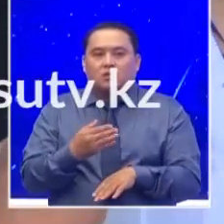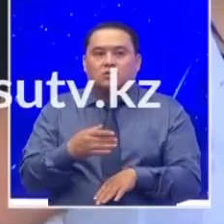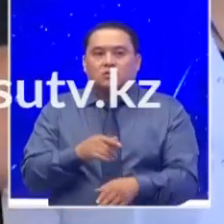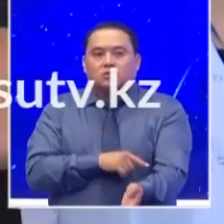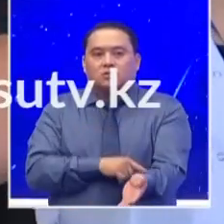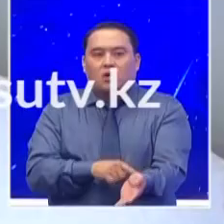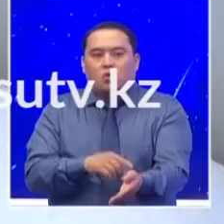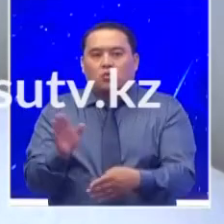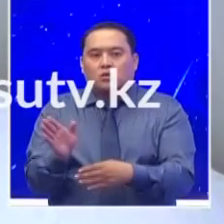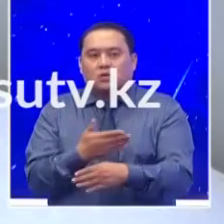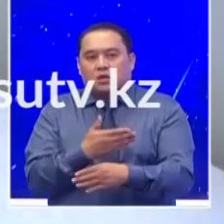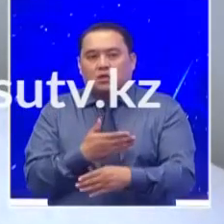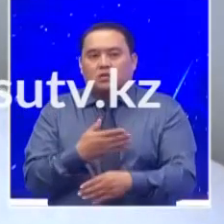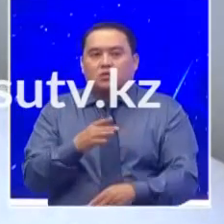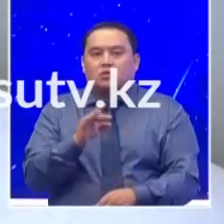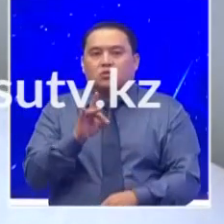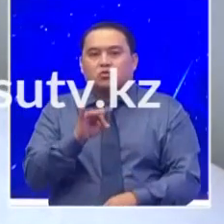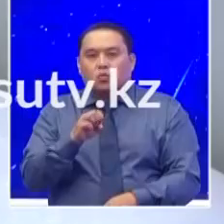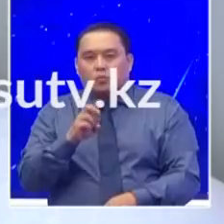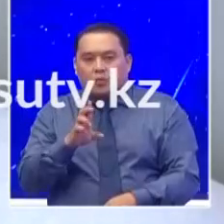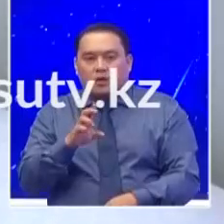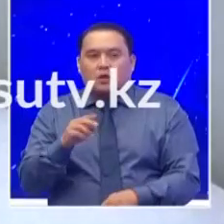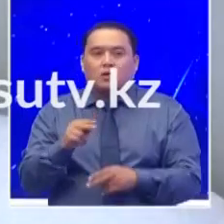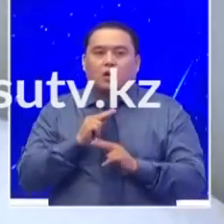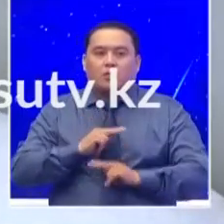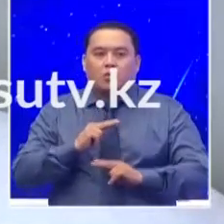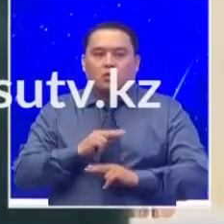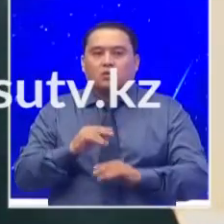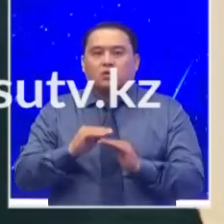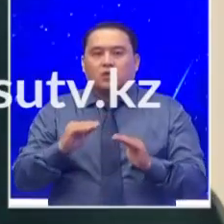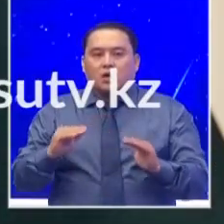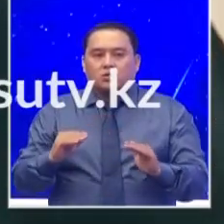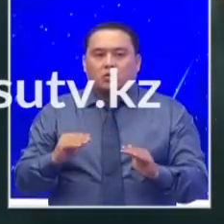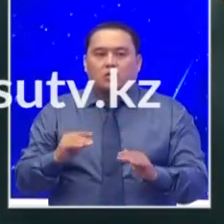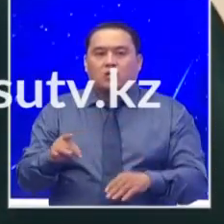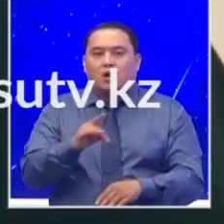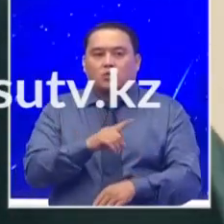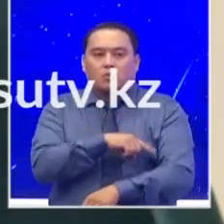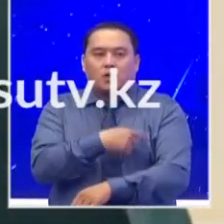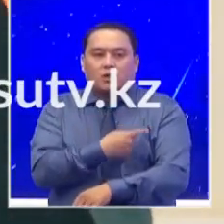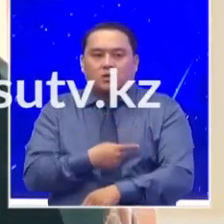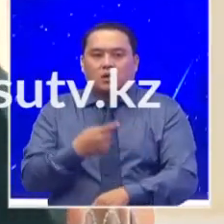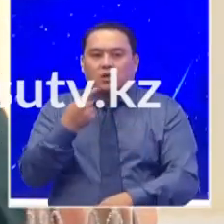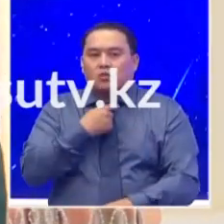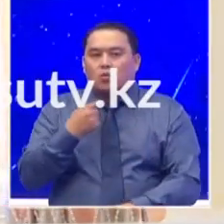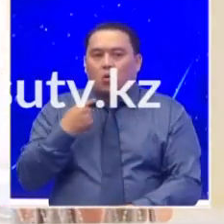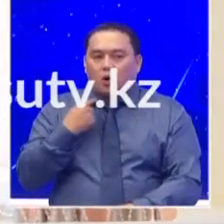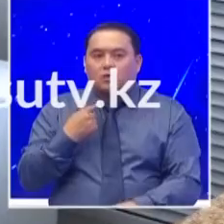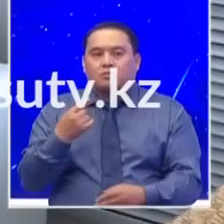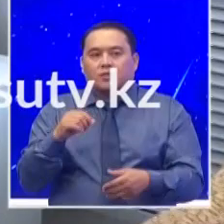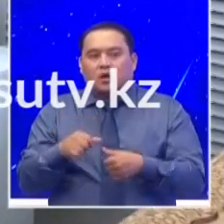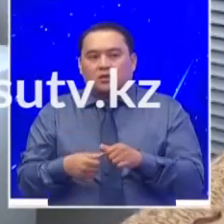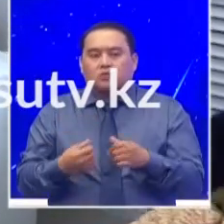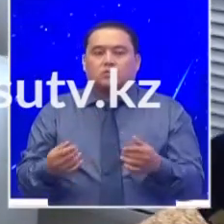сосудов, либо удаление зуба. Хотя начинал свой трудовой путь детским доктором в одной из районных больниц Семеречья. Тяга к